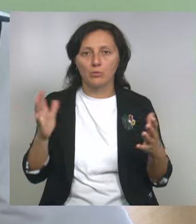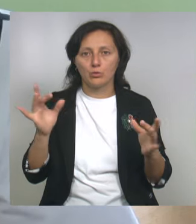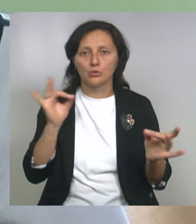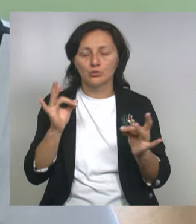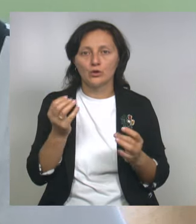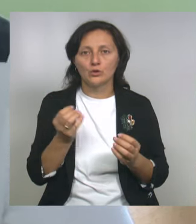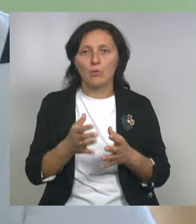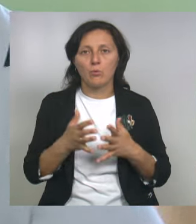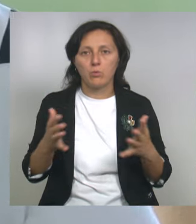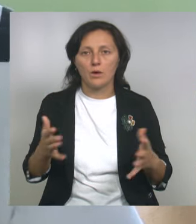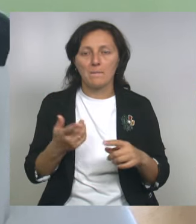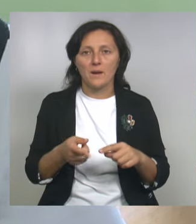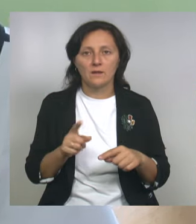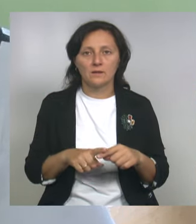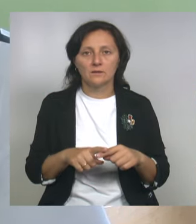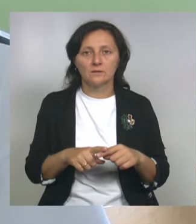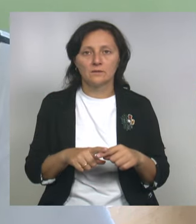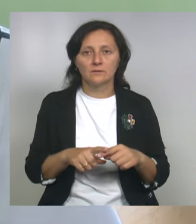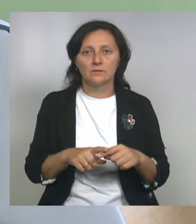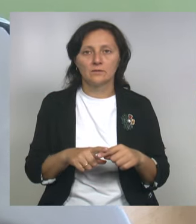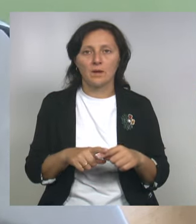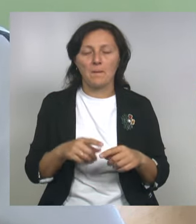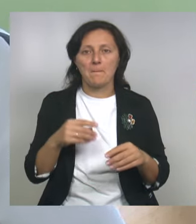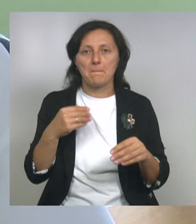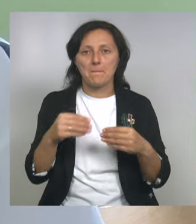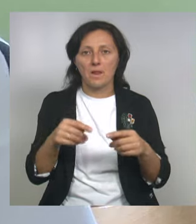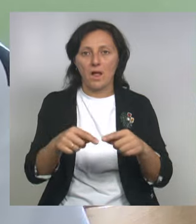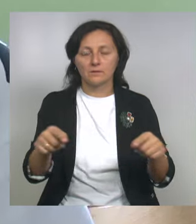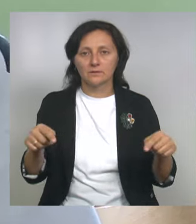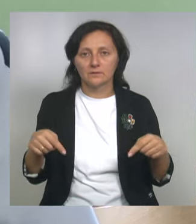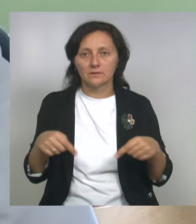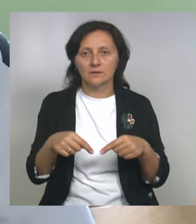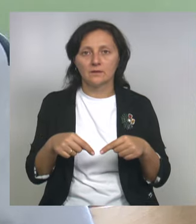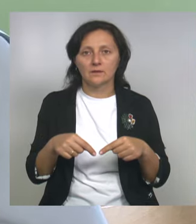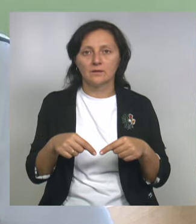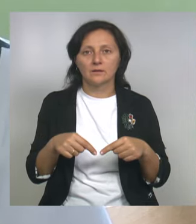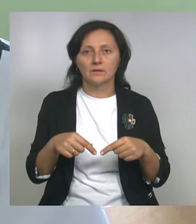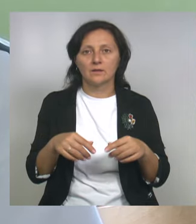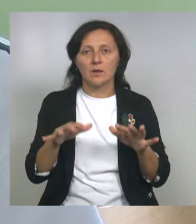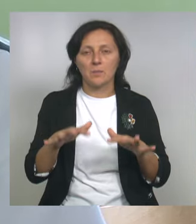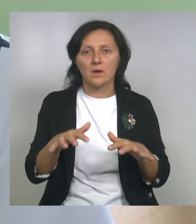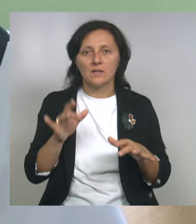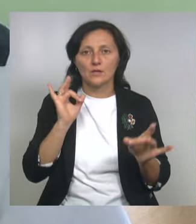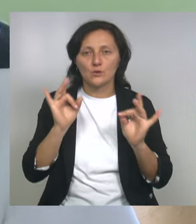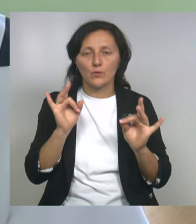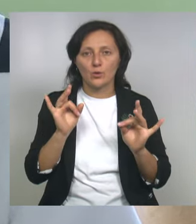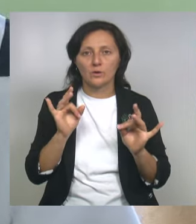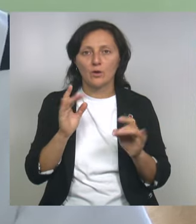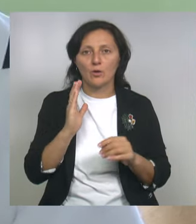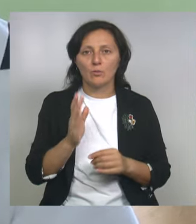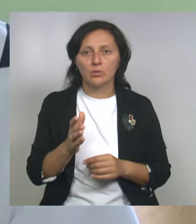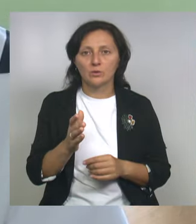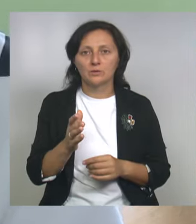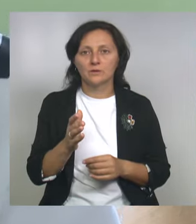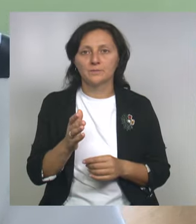еще больше. Поэтому в пластикоприемнике, в камере сортировки звуком будут